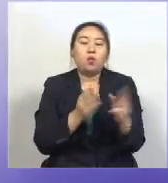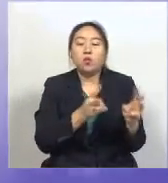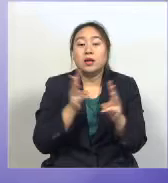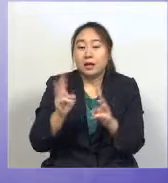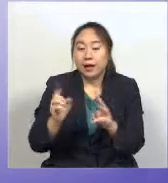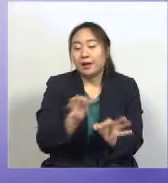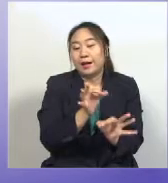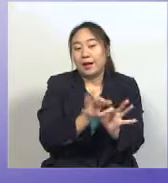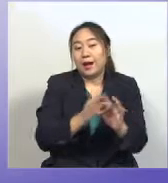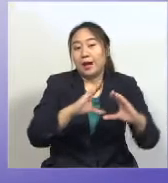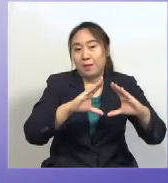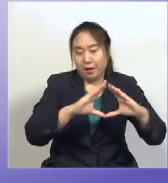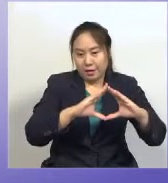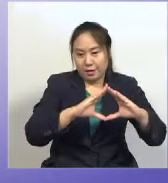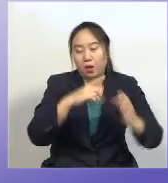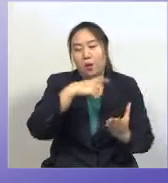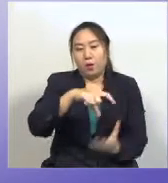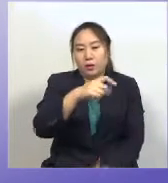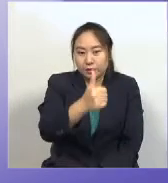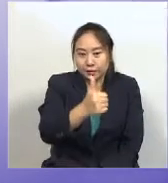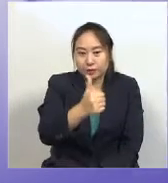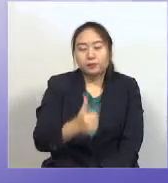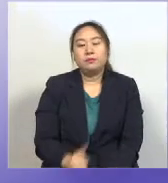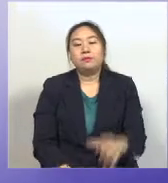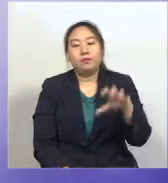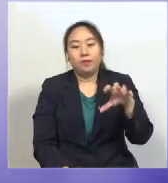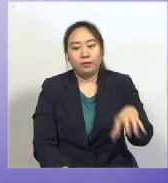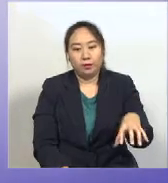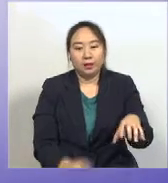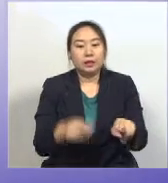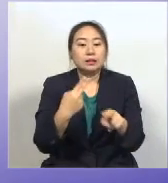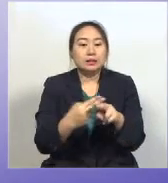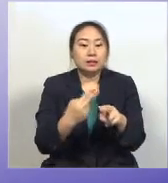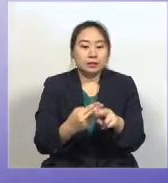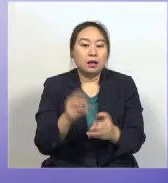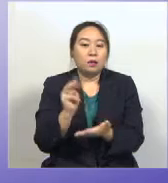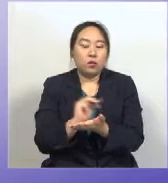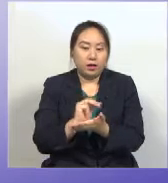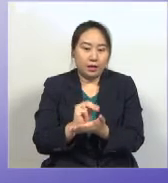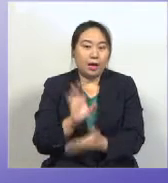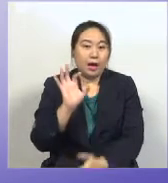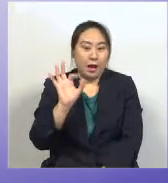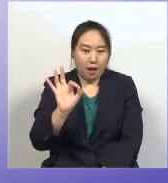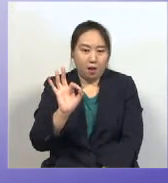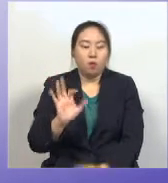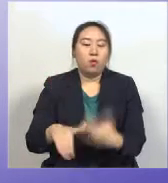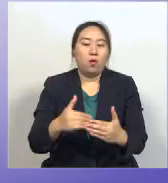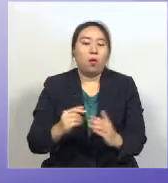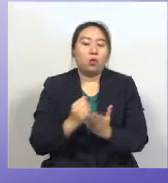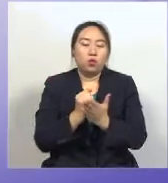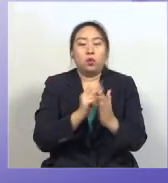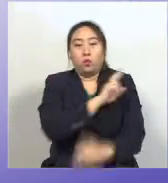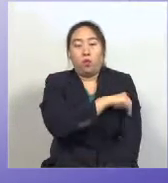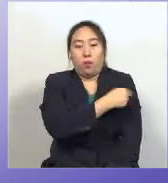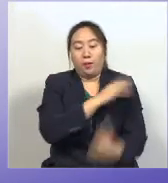ทางทั้งบัญชีธนาคารไทยพาณิชย์จำกัดมหาชนสาขารัชโยธินชื่อบัญชีมูลนิธิ9คนละ9เพื่อโรงพยาบาลภ